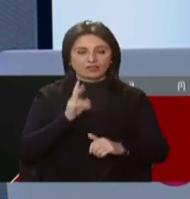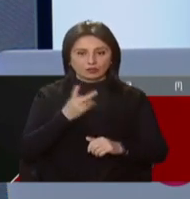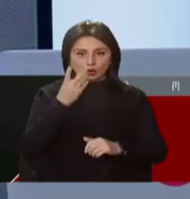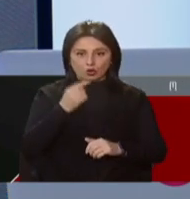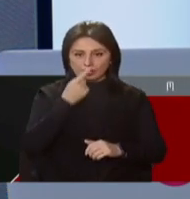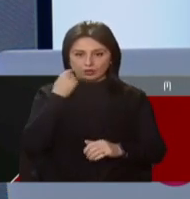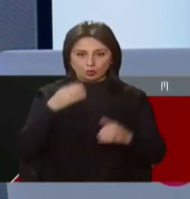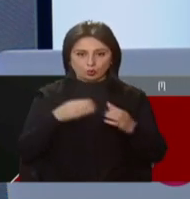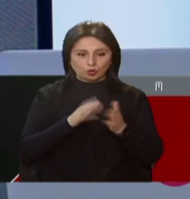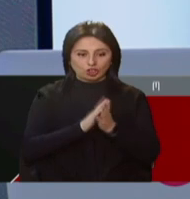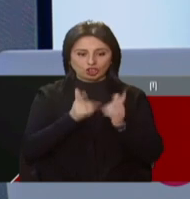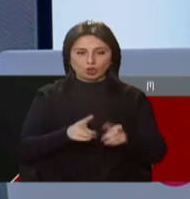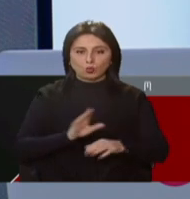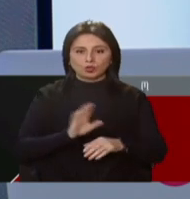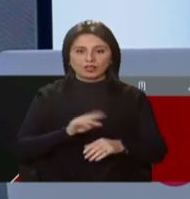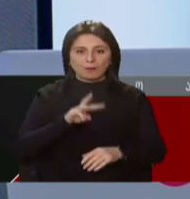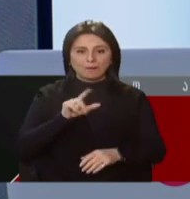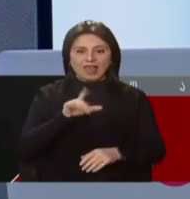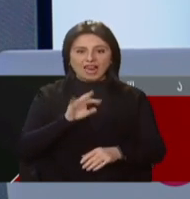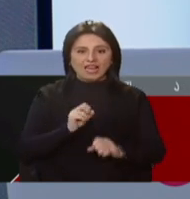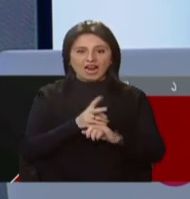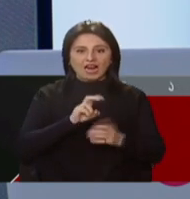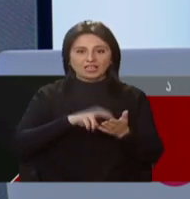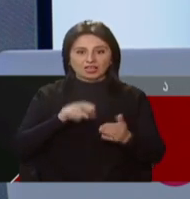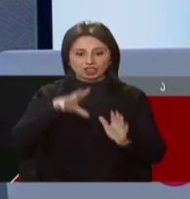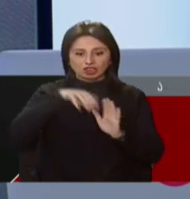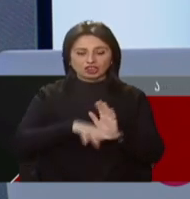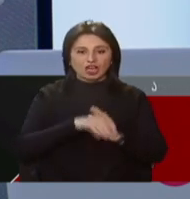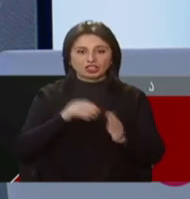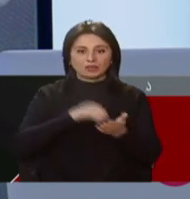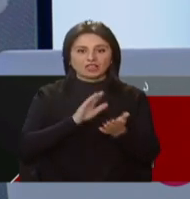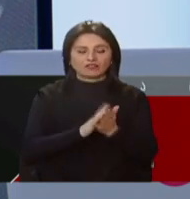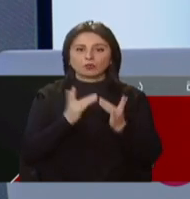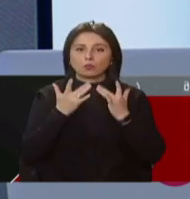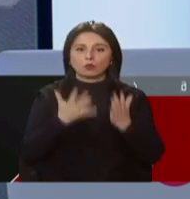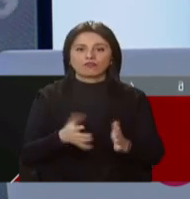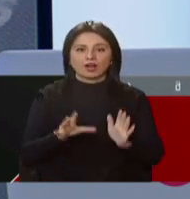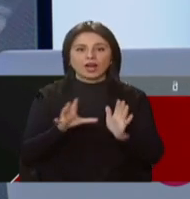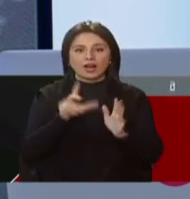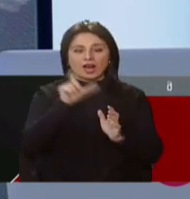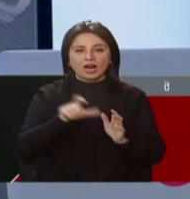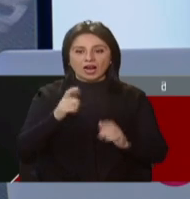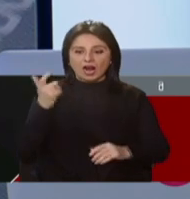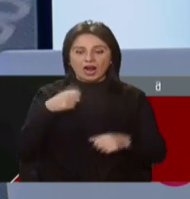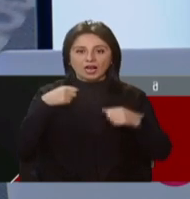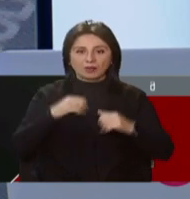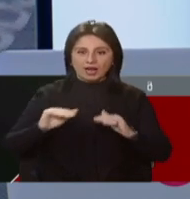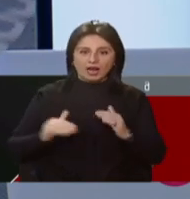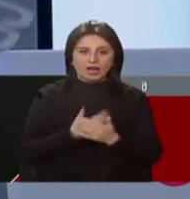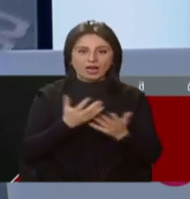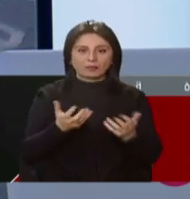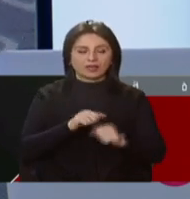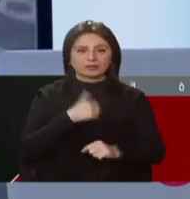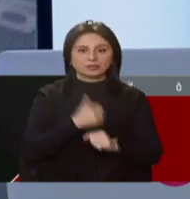ორი დღის წინ გუნდთან შეუთანხმებლად ნიკა მელიას გადადგომა და შიდა არჩევნების დანიშვნა მოითხოვეს ელექტორატისგან ლეგიტიმაციის ხელახლა